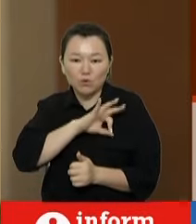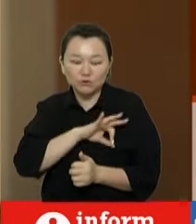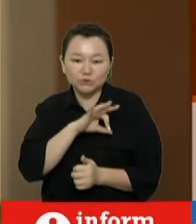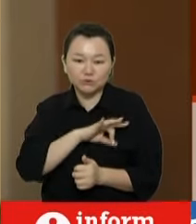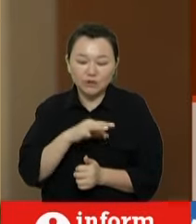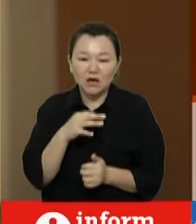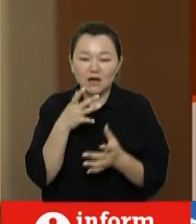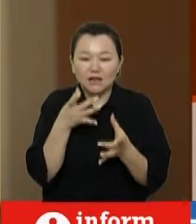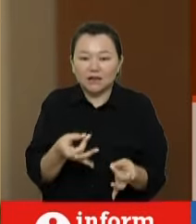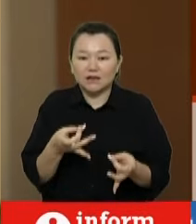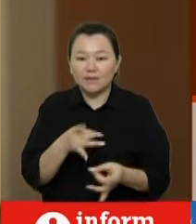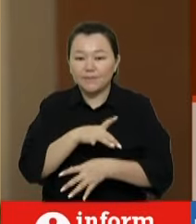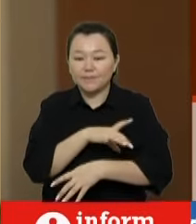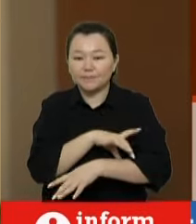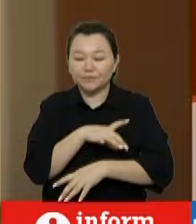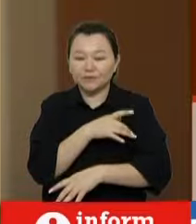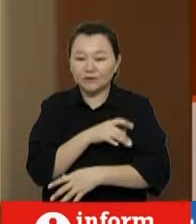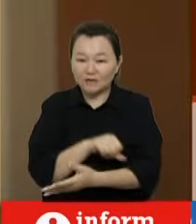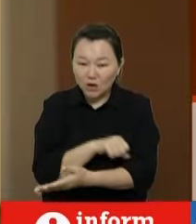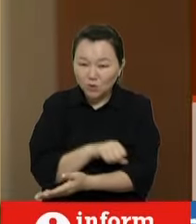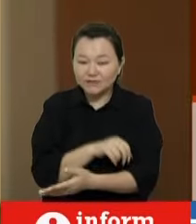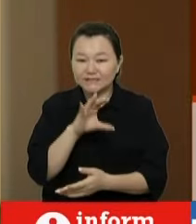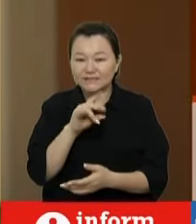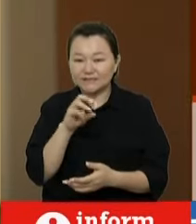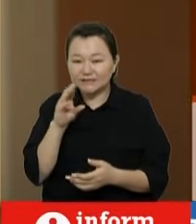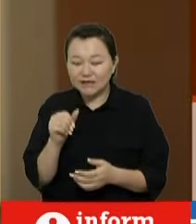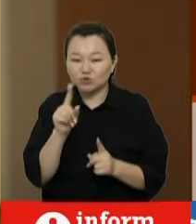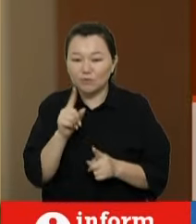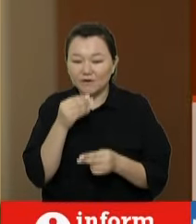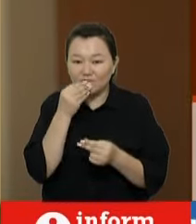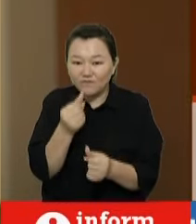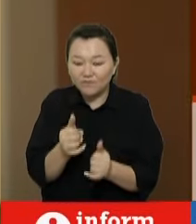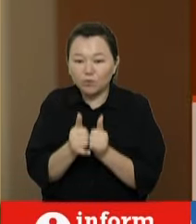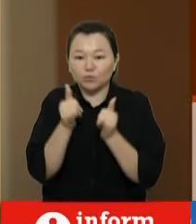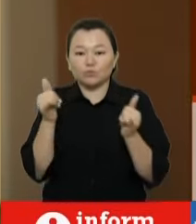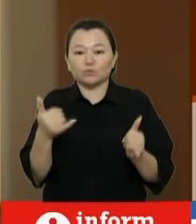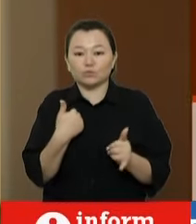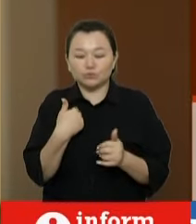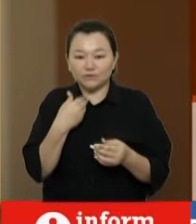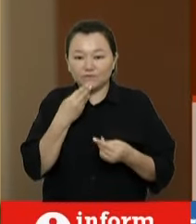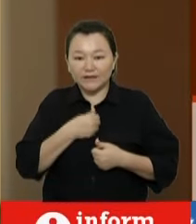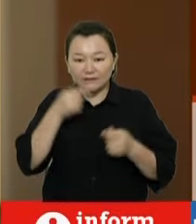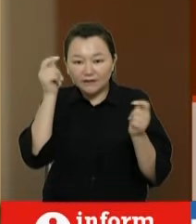есірткіге тәуелді адамдар синтетикалық есірткінің әсерін күшейту үшін пайдаланады.